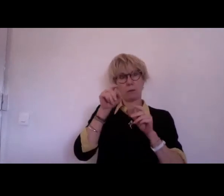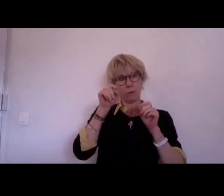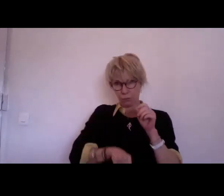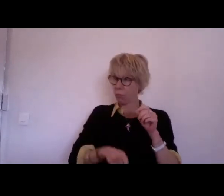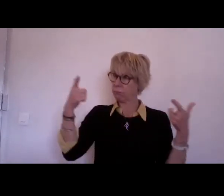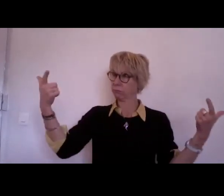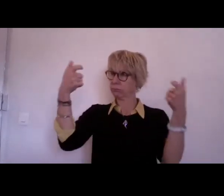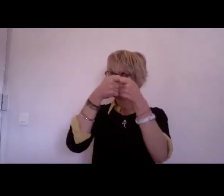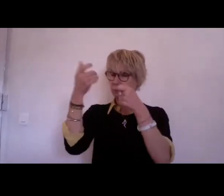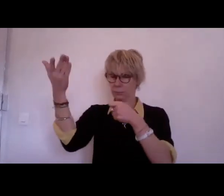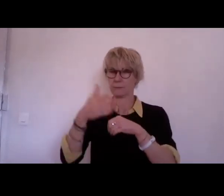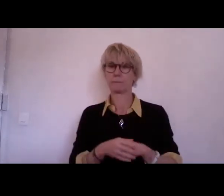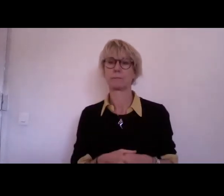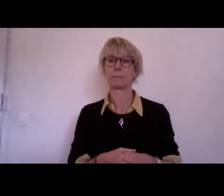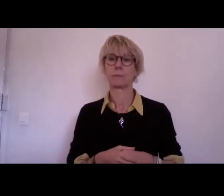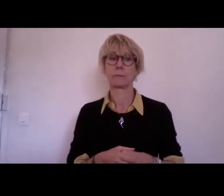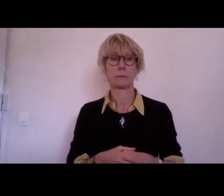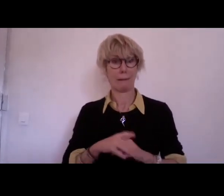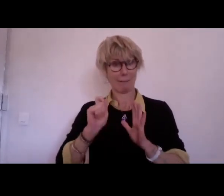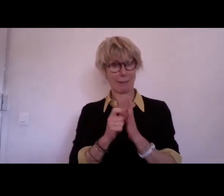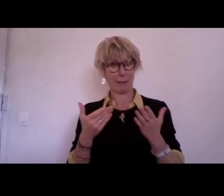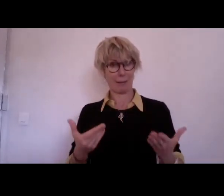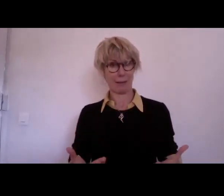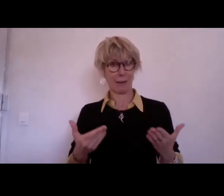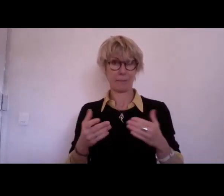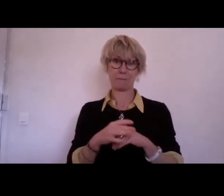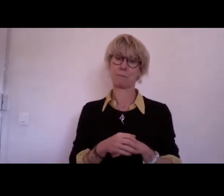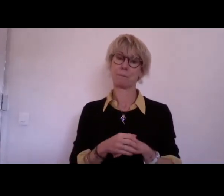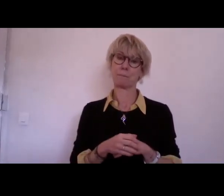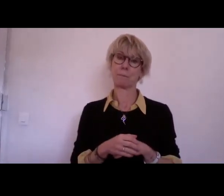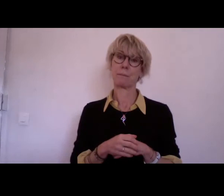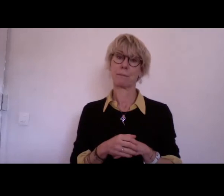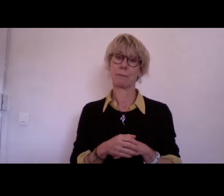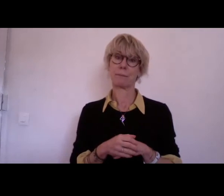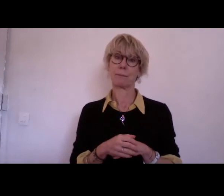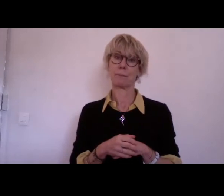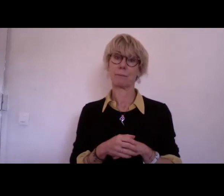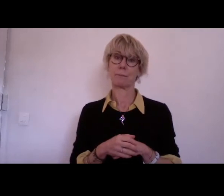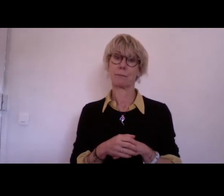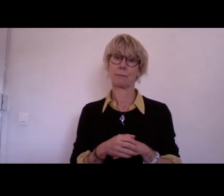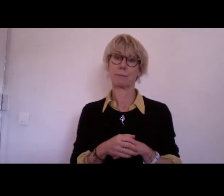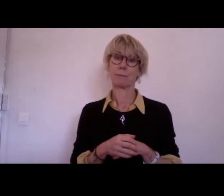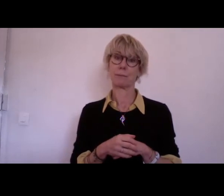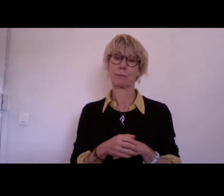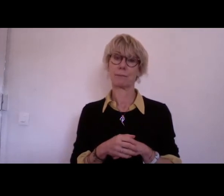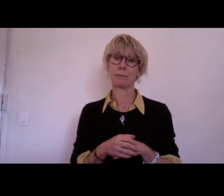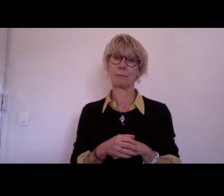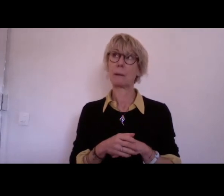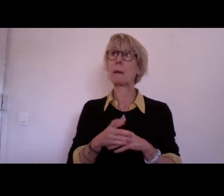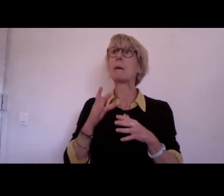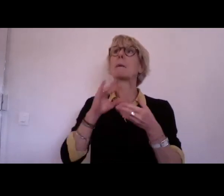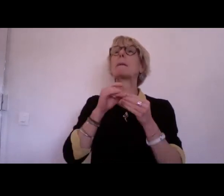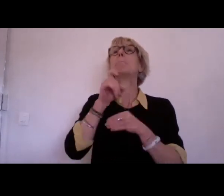Et donc, nous, on en est là. En fait, on n'a pas encore concrétisé parce qu'on passe par des aspects techniques